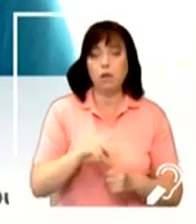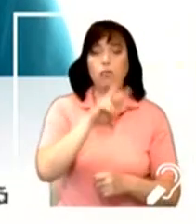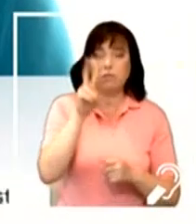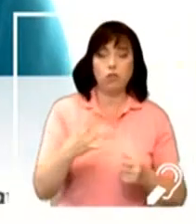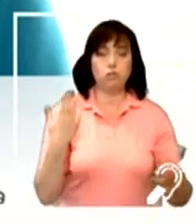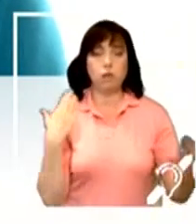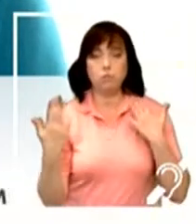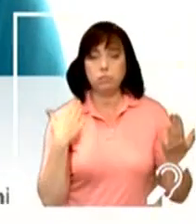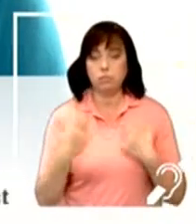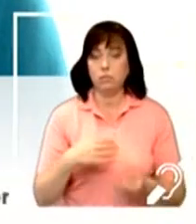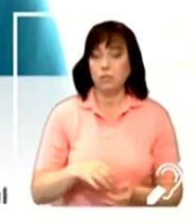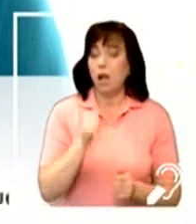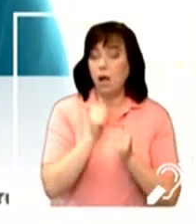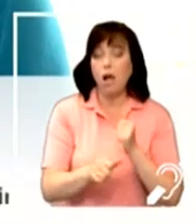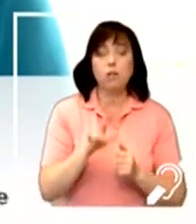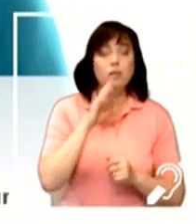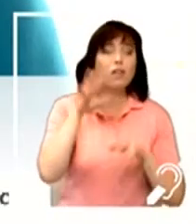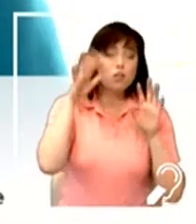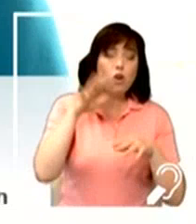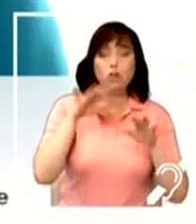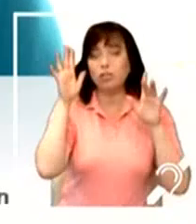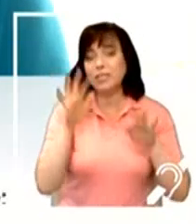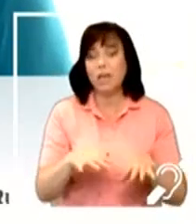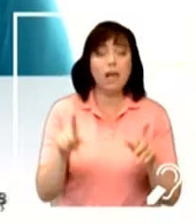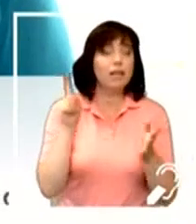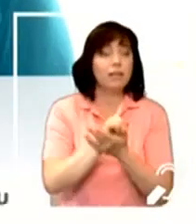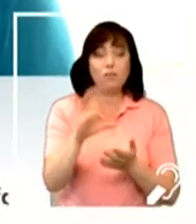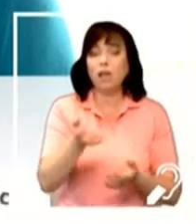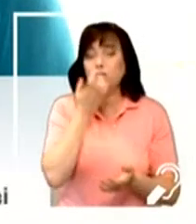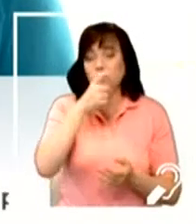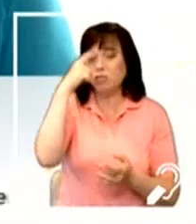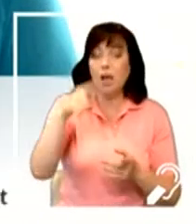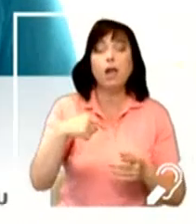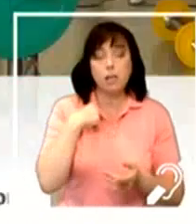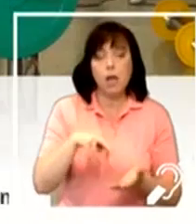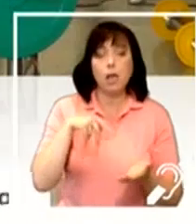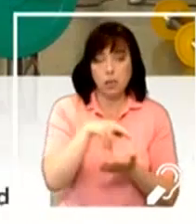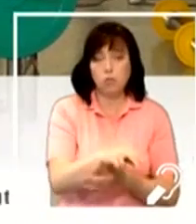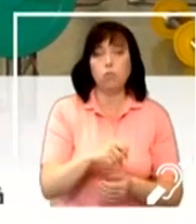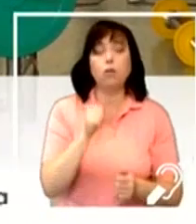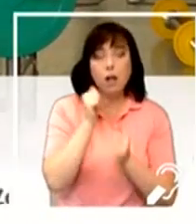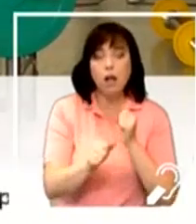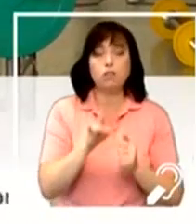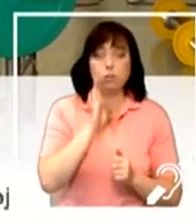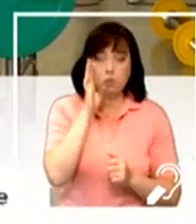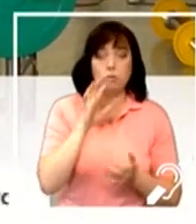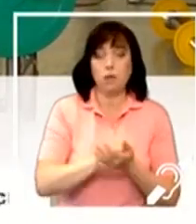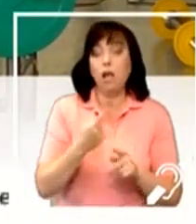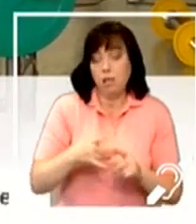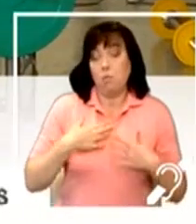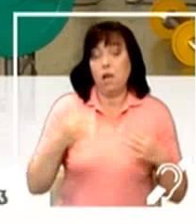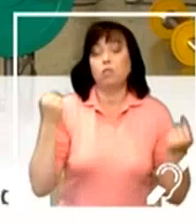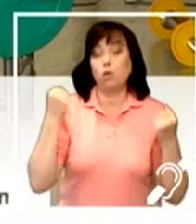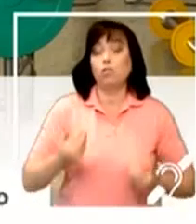mă antrenez, fiecare dimineață plouă, ninge, cald, eu mă duc și lucrez fiecare dimineață. Și asta e viața mea